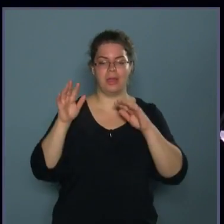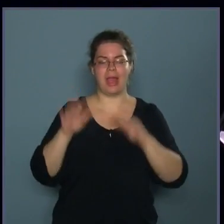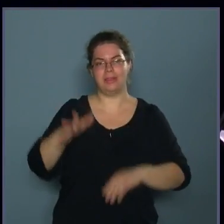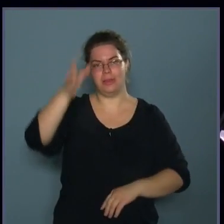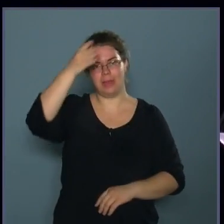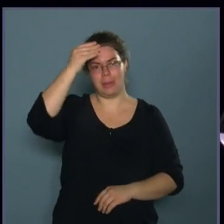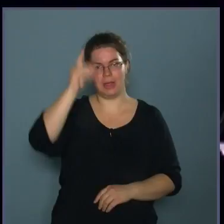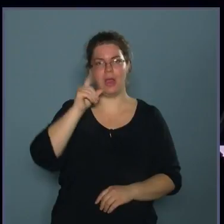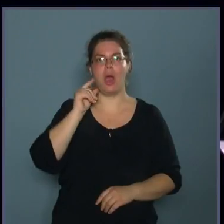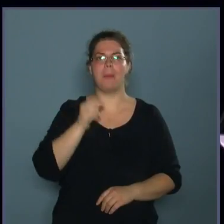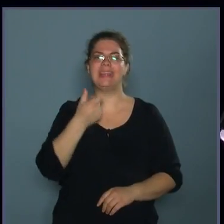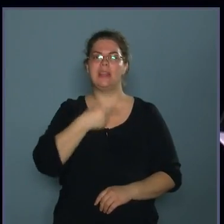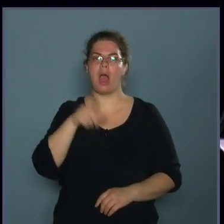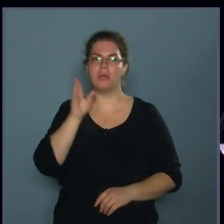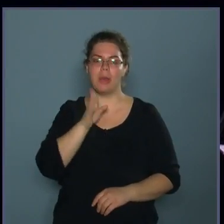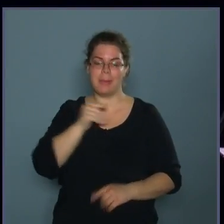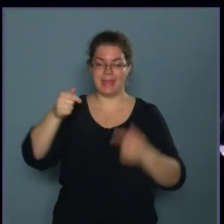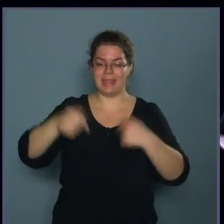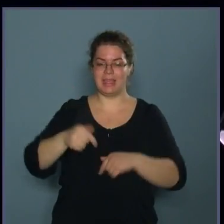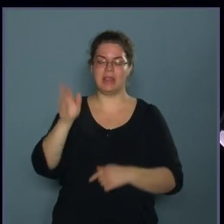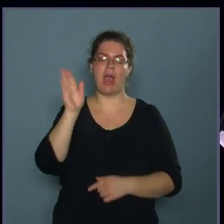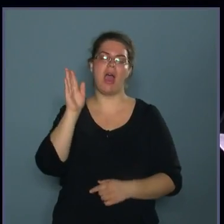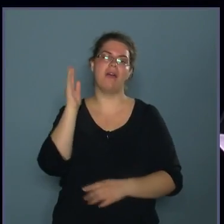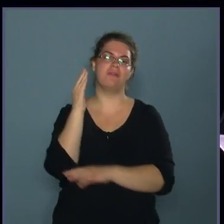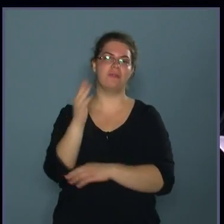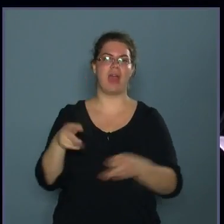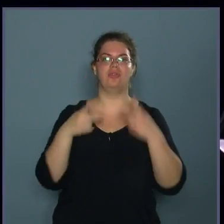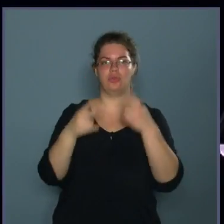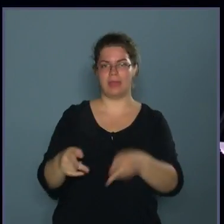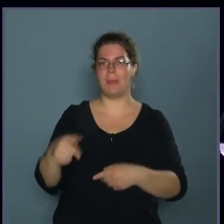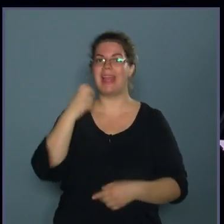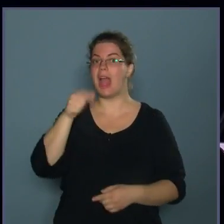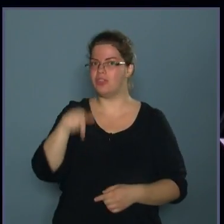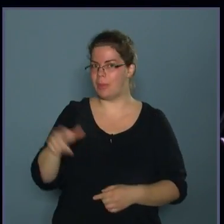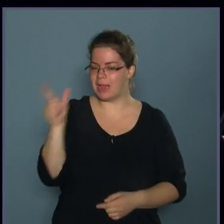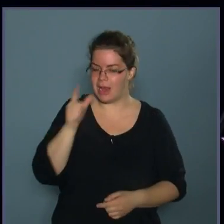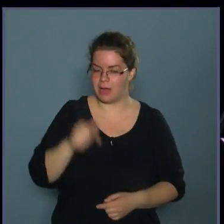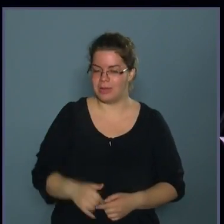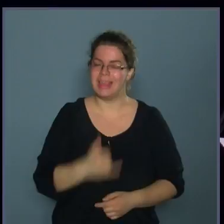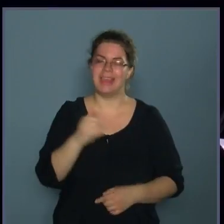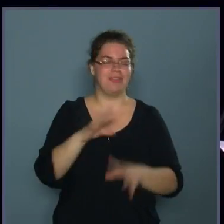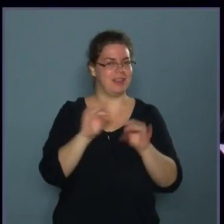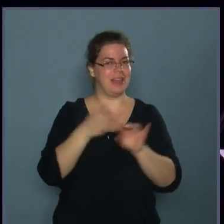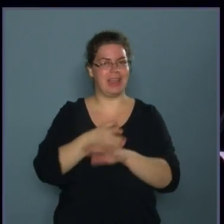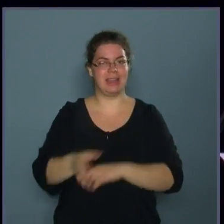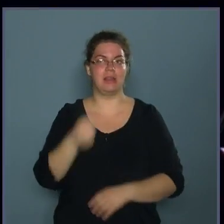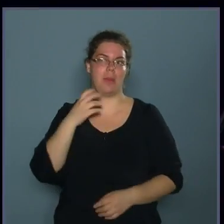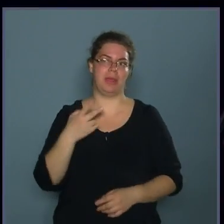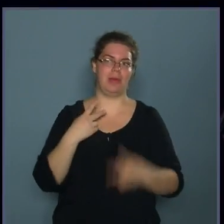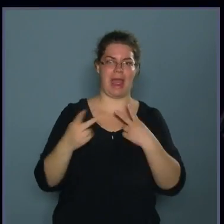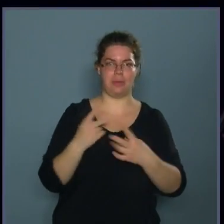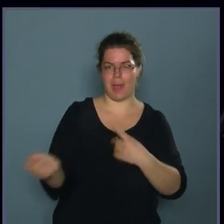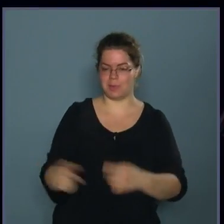emlékezetű apai nagymamám itt a Fás utcában, Erzsébeten lakott, itt élt évtizedekig, amikor